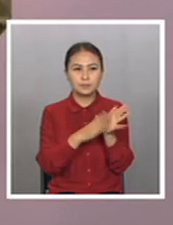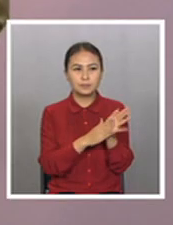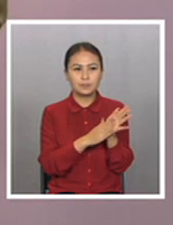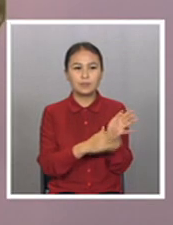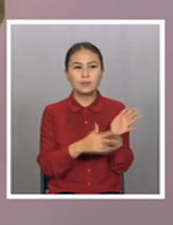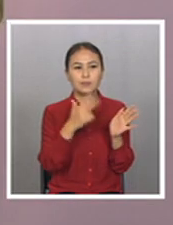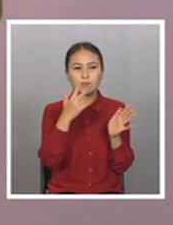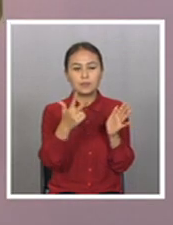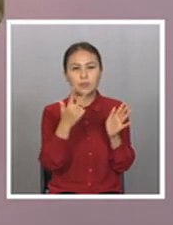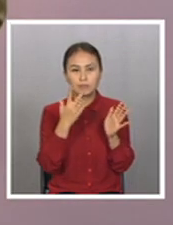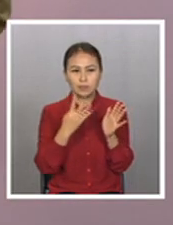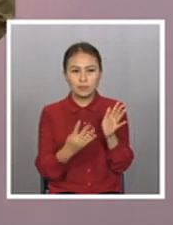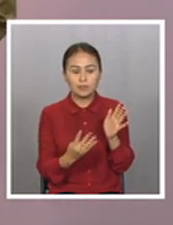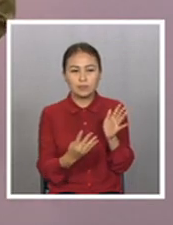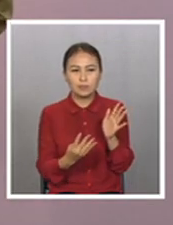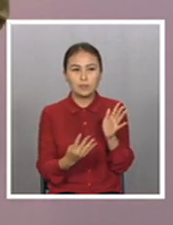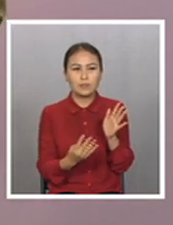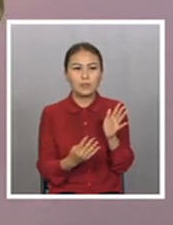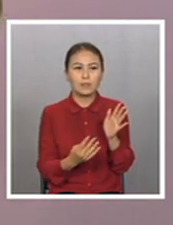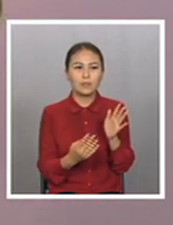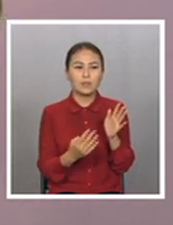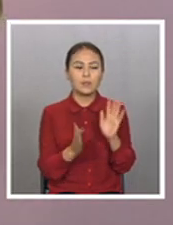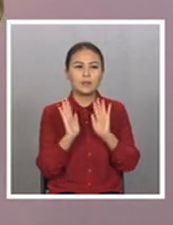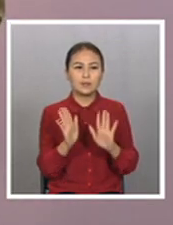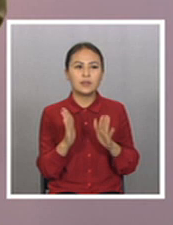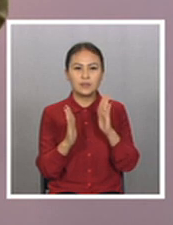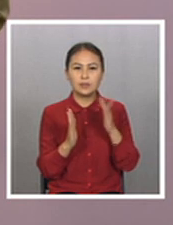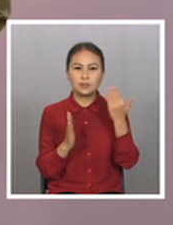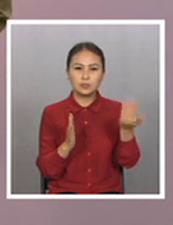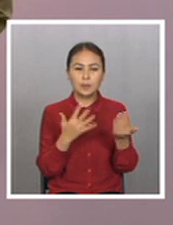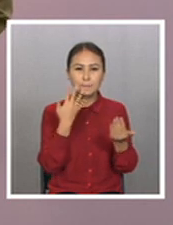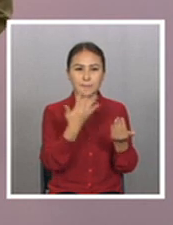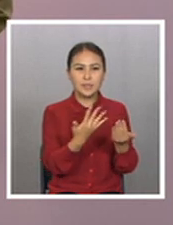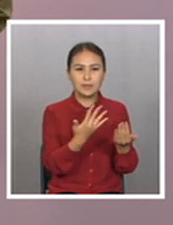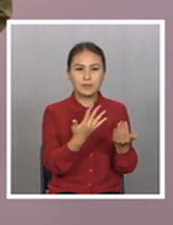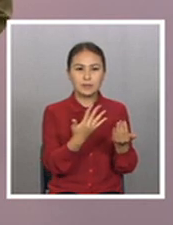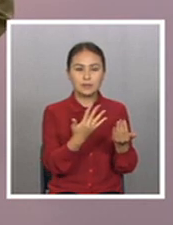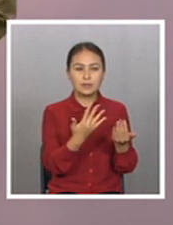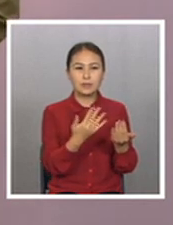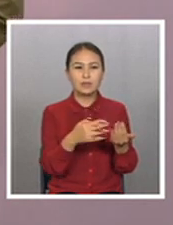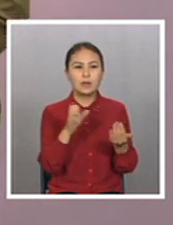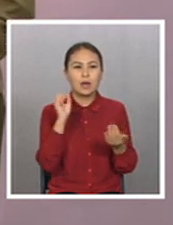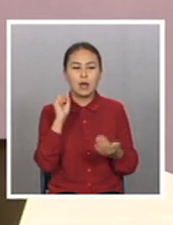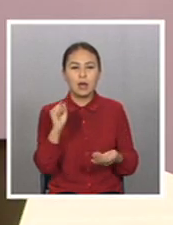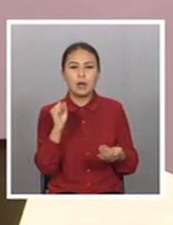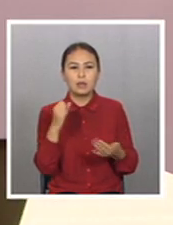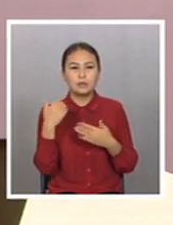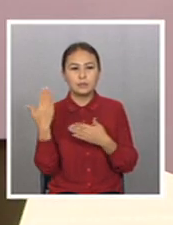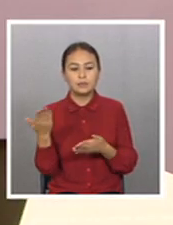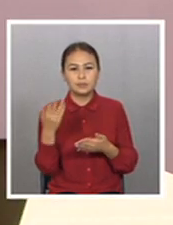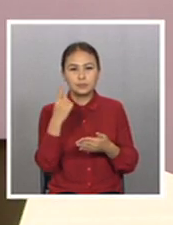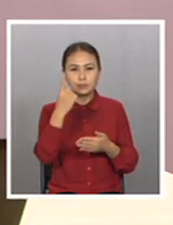3 және 4 цифрлары. Тек В жиынына тиісті элемент 5 цифры болса, ал